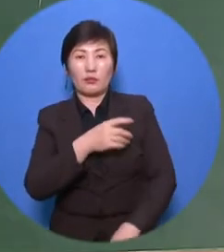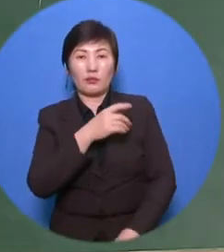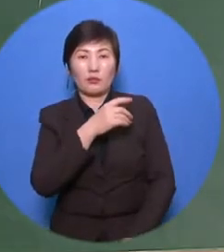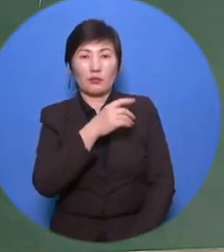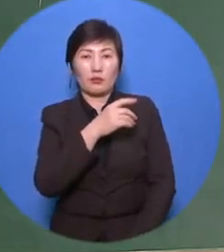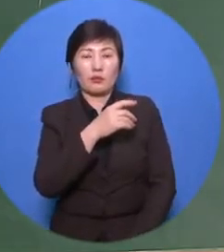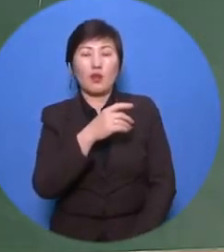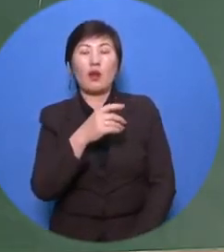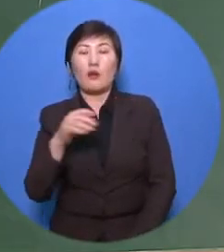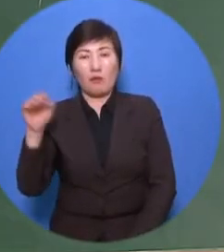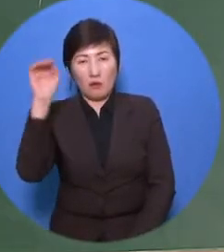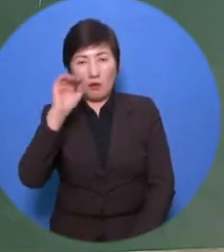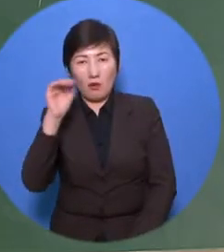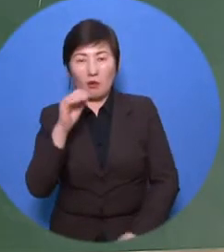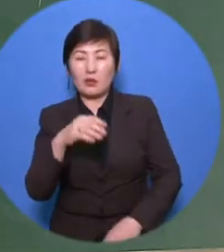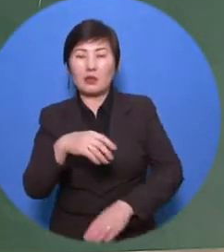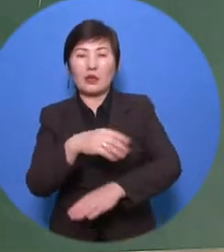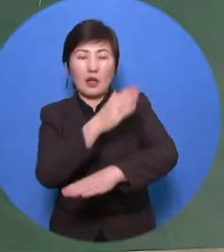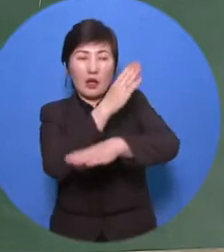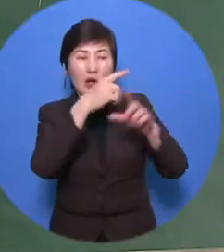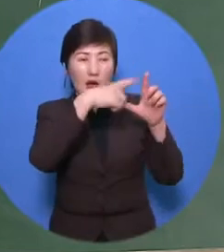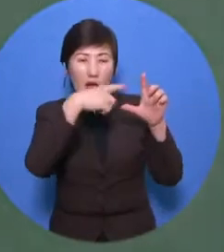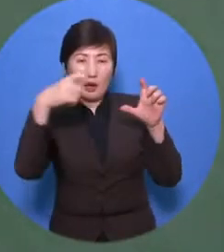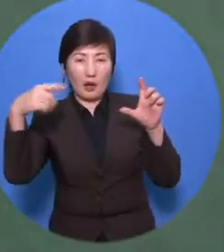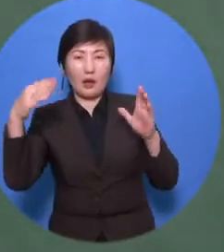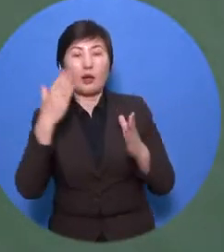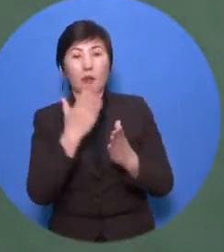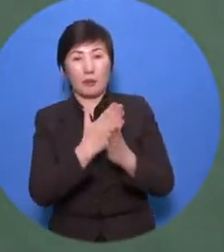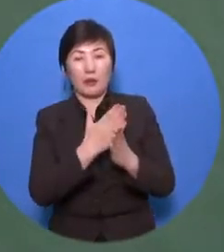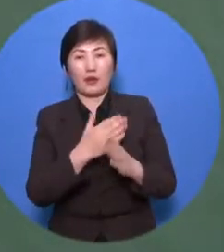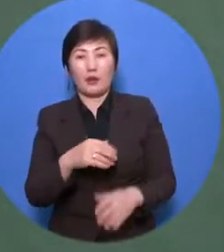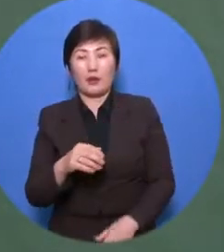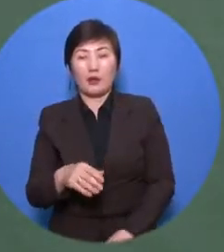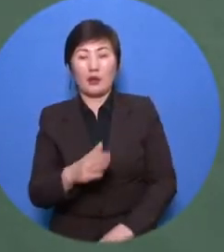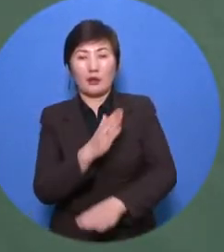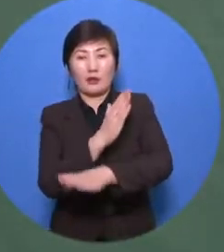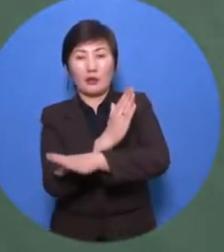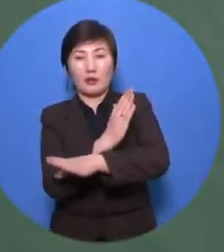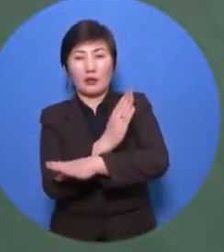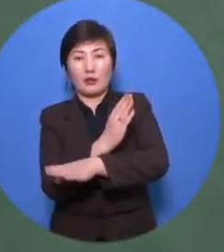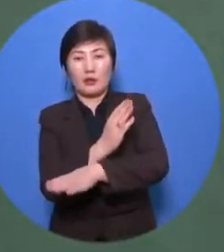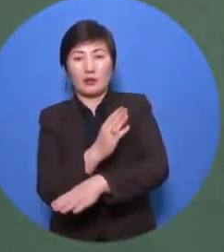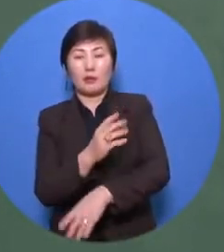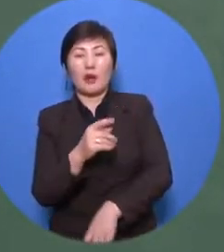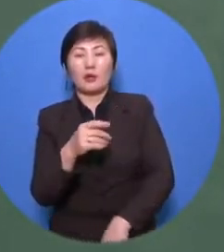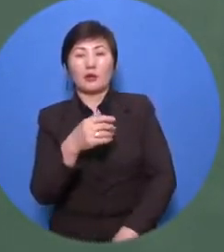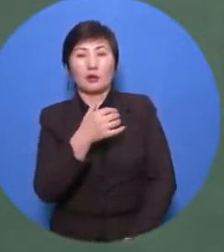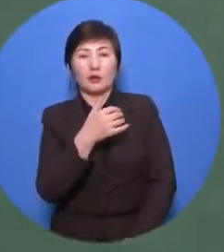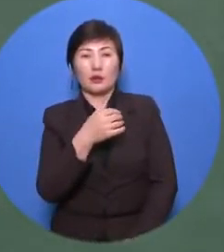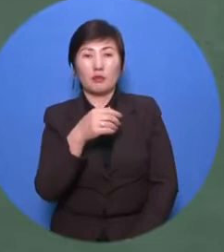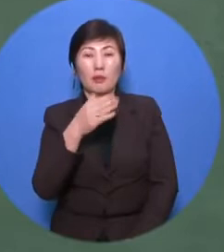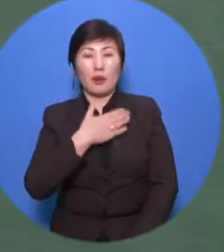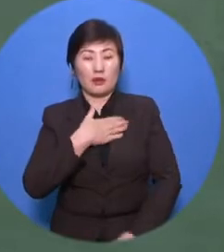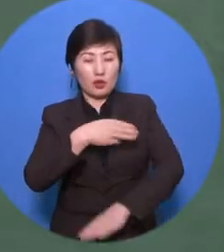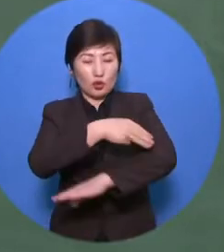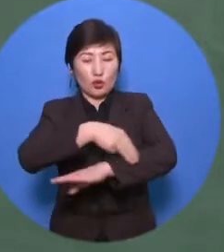гэсэн функцийн график юм байна. А нөгөө талаас y тэнцүү 2x гэдэг манай